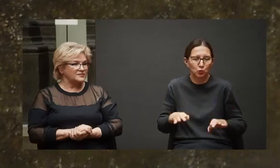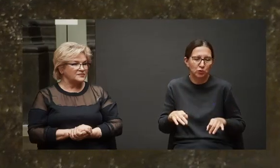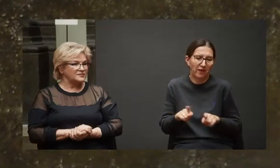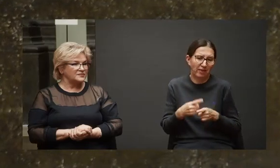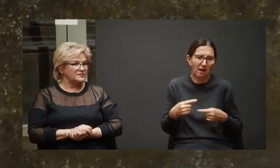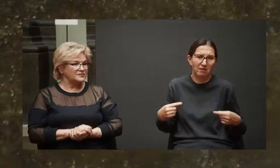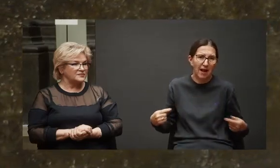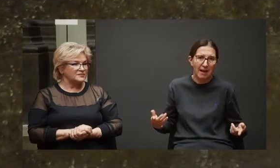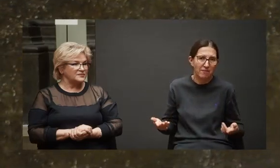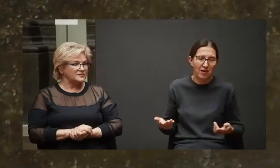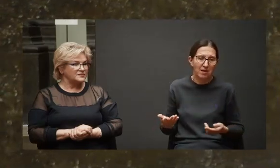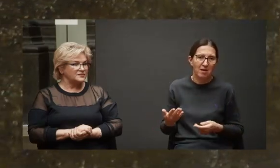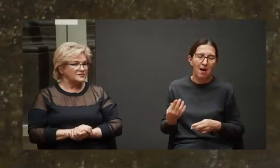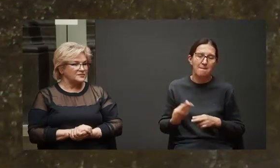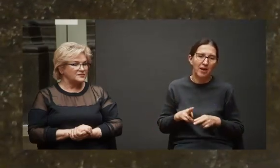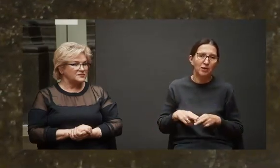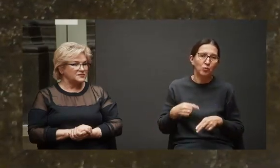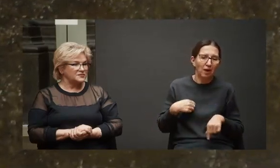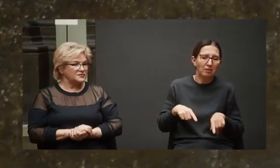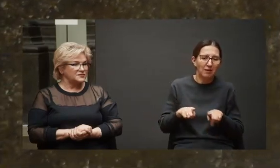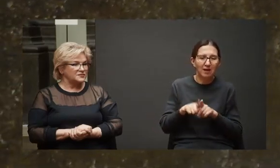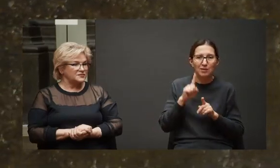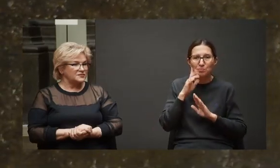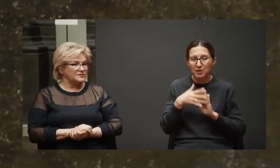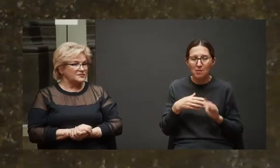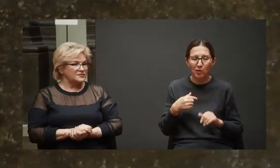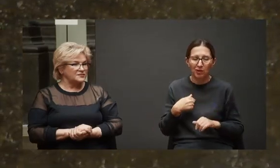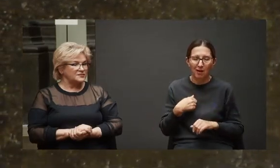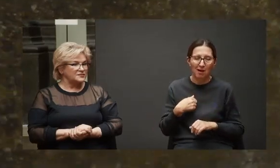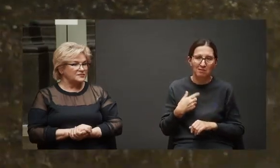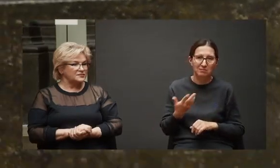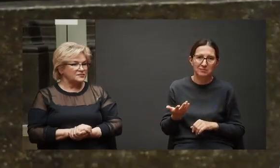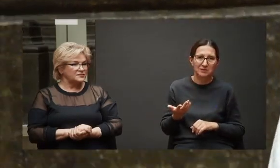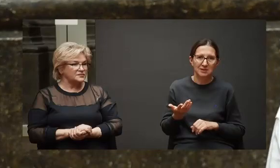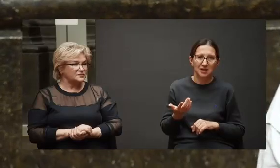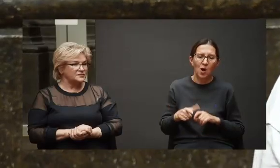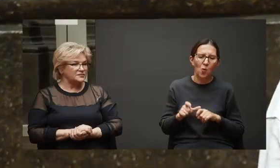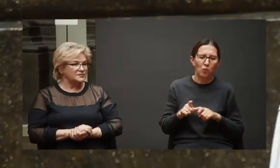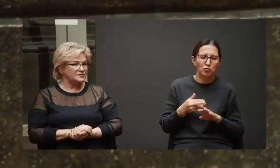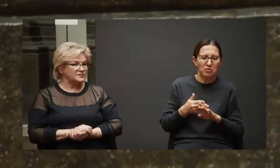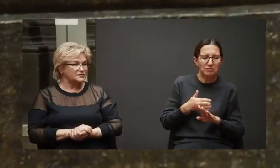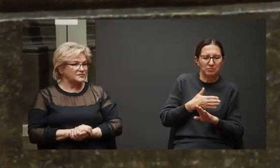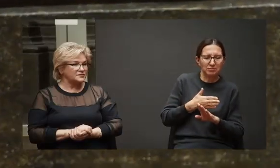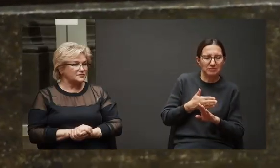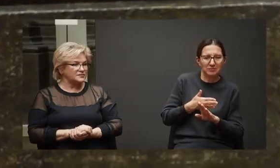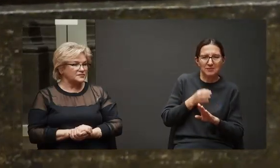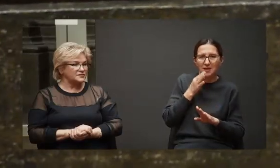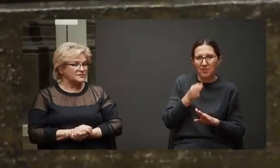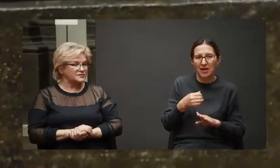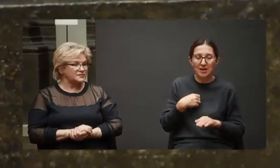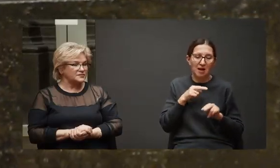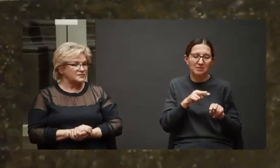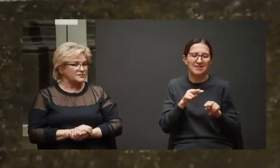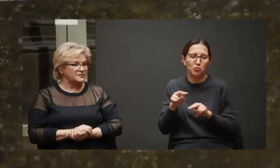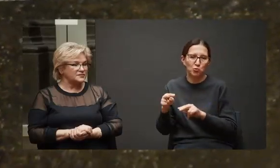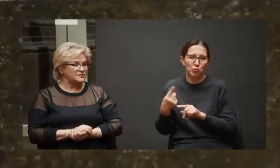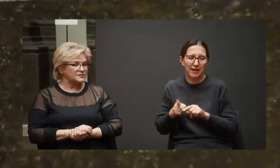так далее. То есть, как бы, я так понимаю, я не очень издалека слежу за тем, как